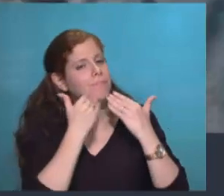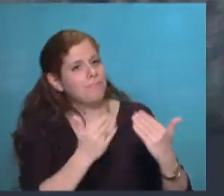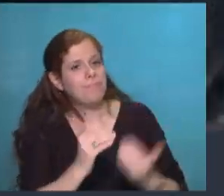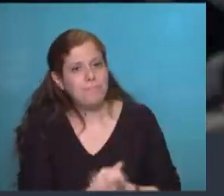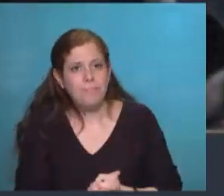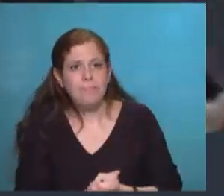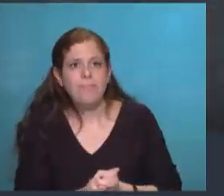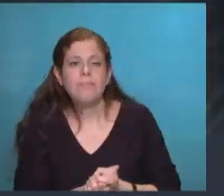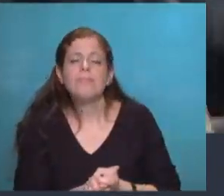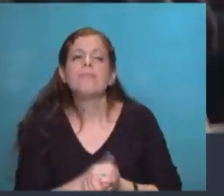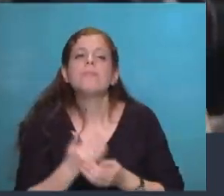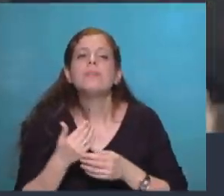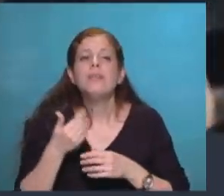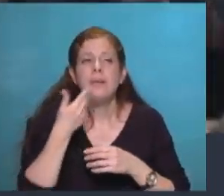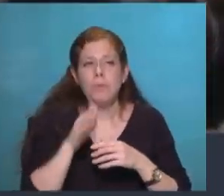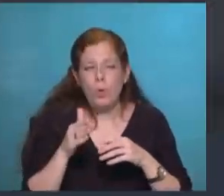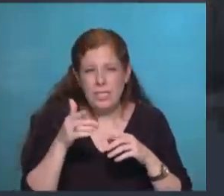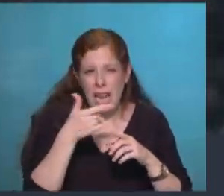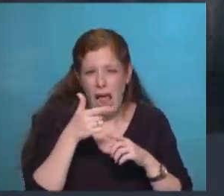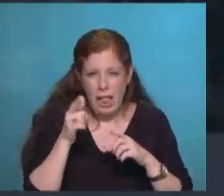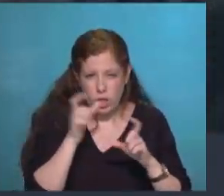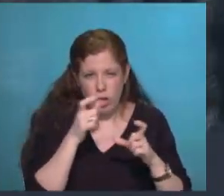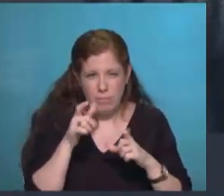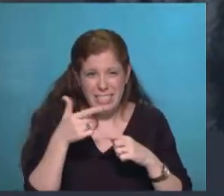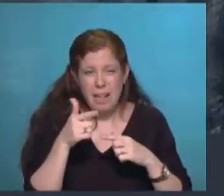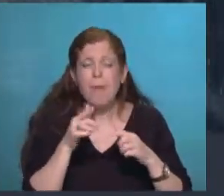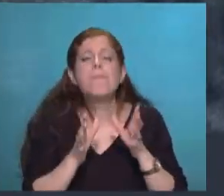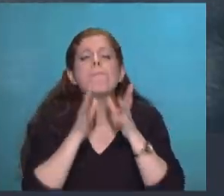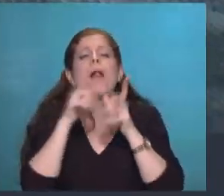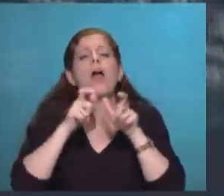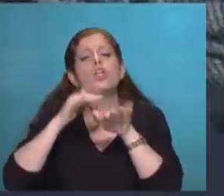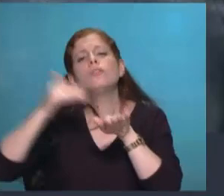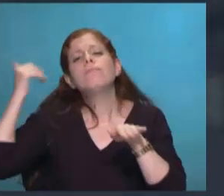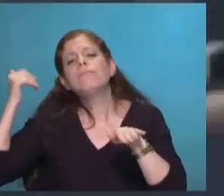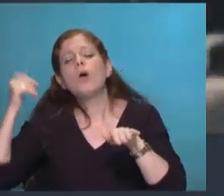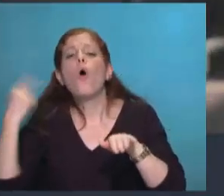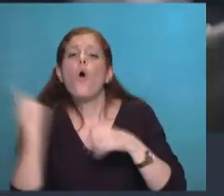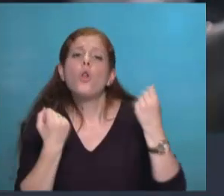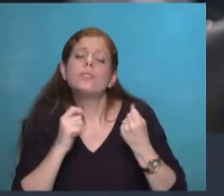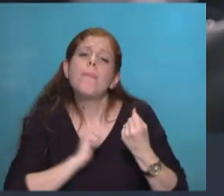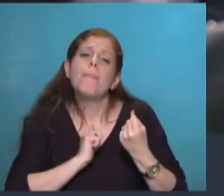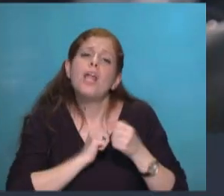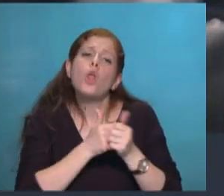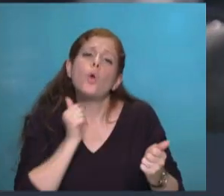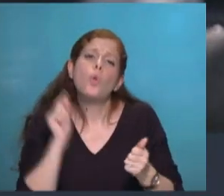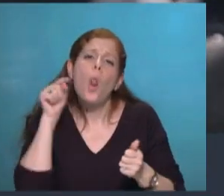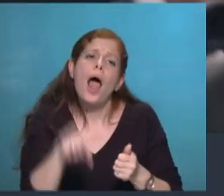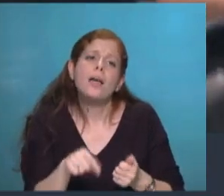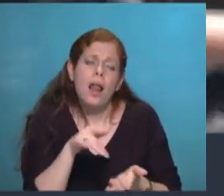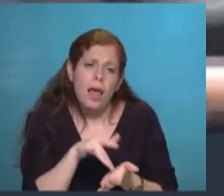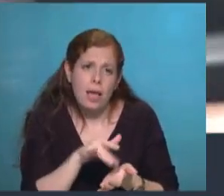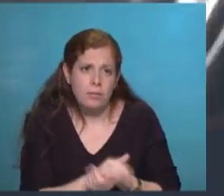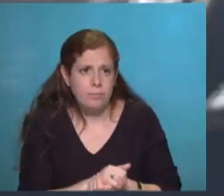מחוץ לעדשת המצלמה, המושב האחורי מלא, כל נוסע ממתין לתורו להגיע ליעד. We are always busy